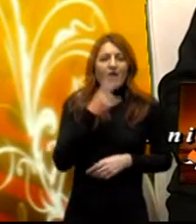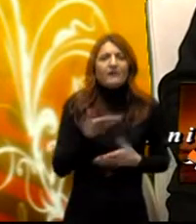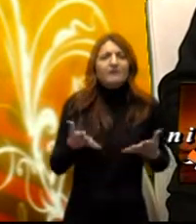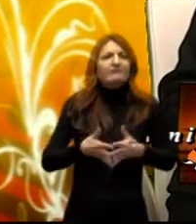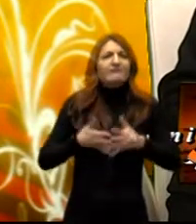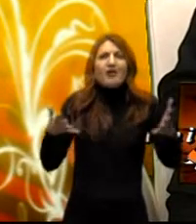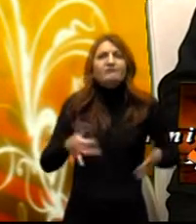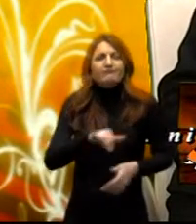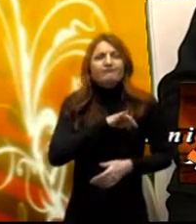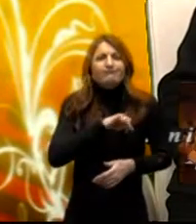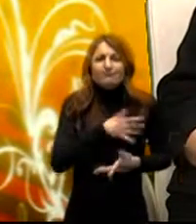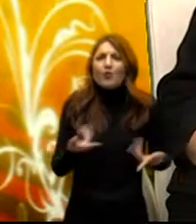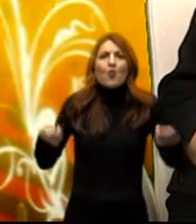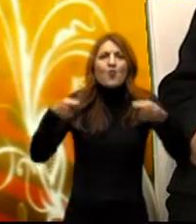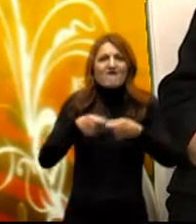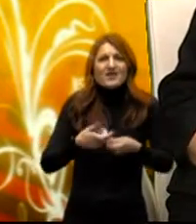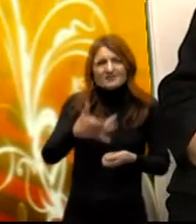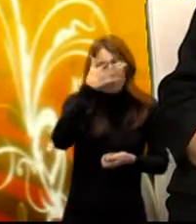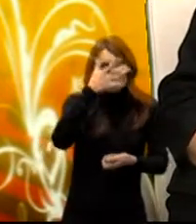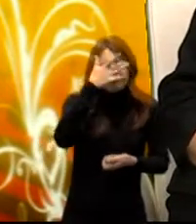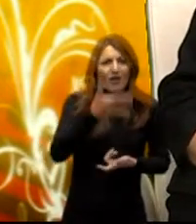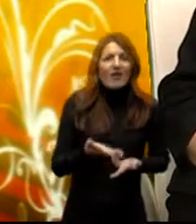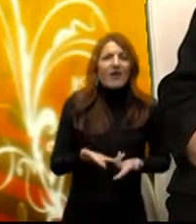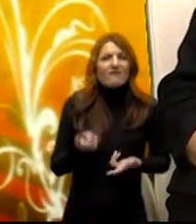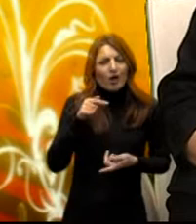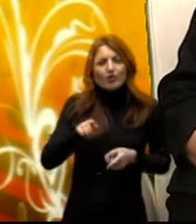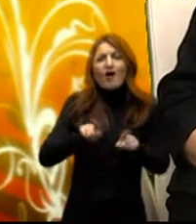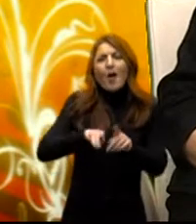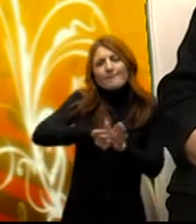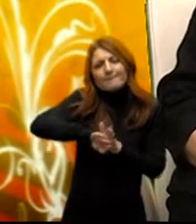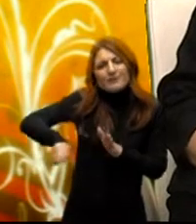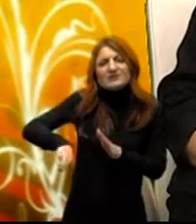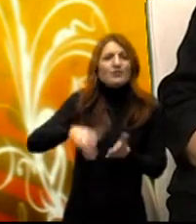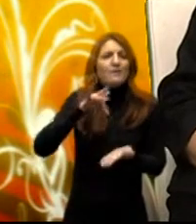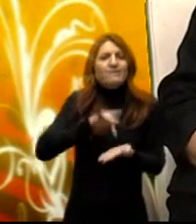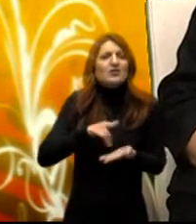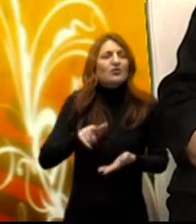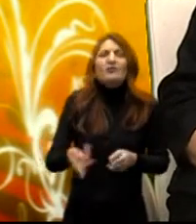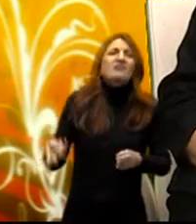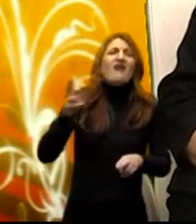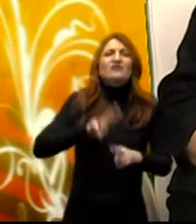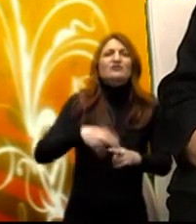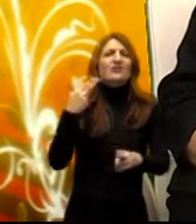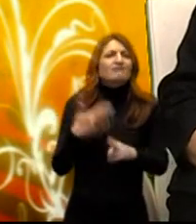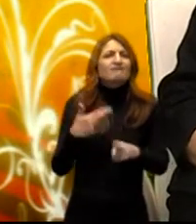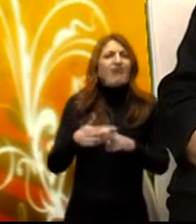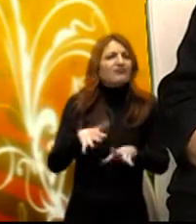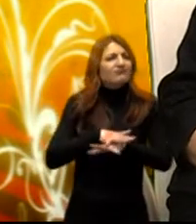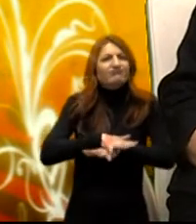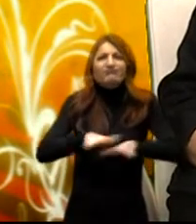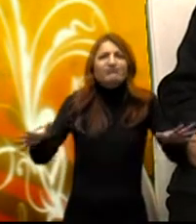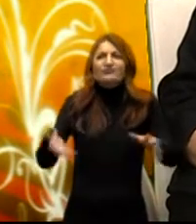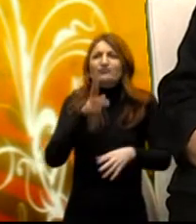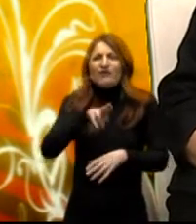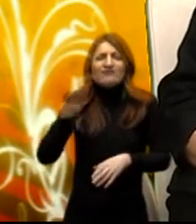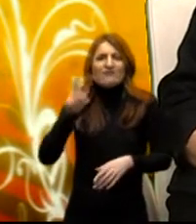za glavobolju i da bi ona trebala imati stvarno posebno mjesto, jer je to jedan od najčešćih bolnih sindroma uopće s kojima se ljudi